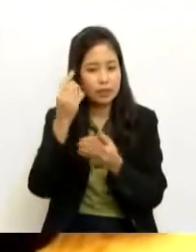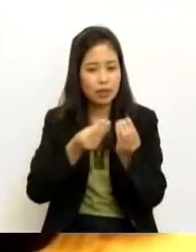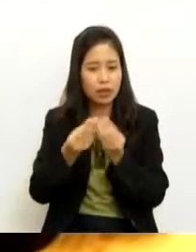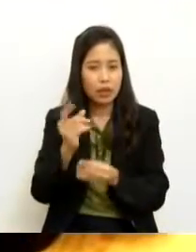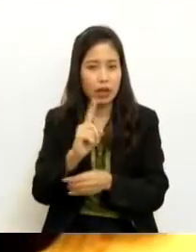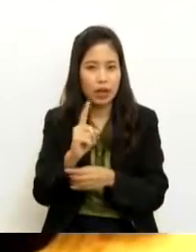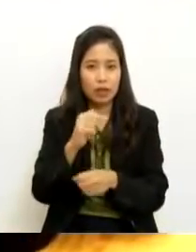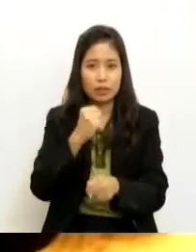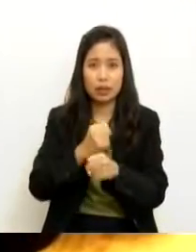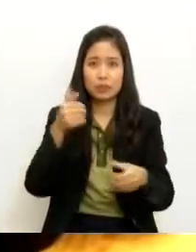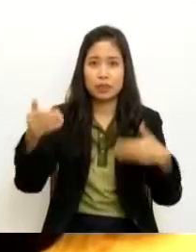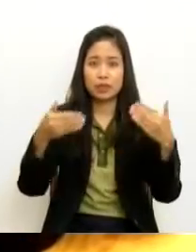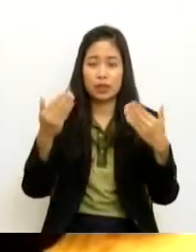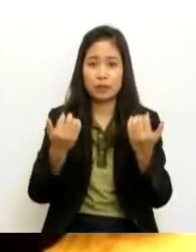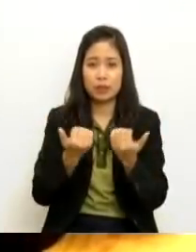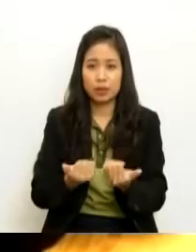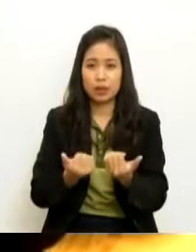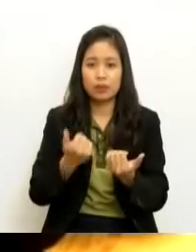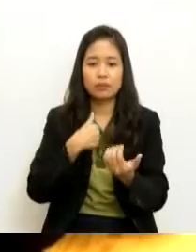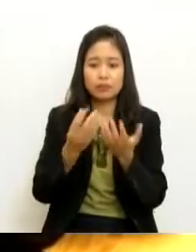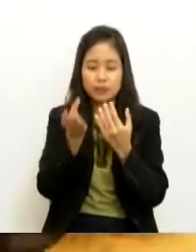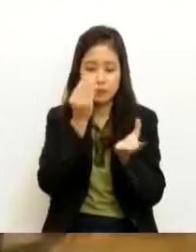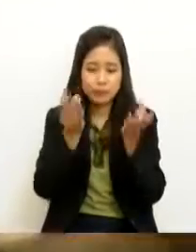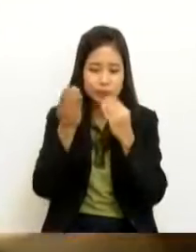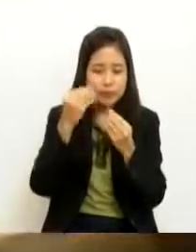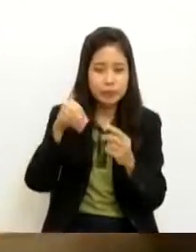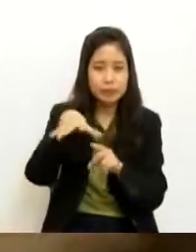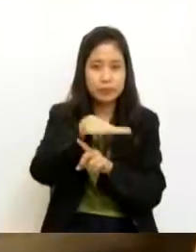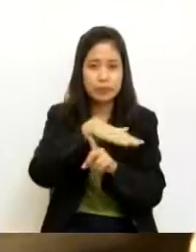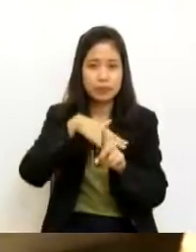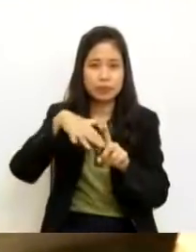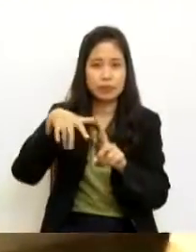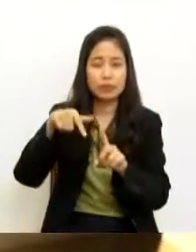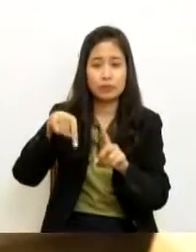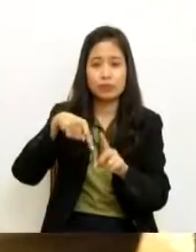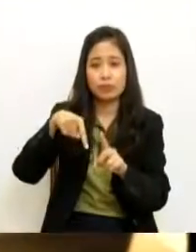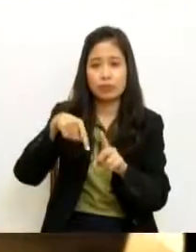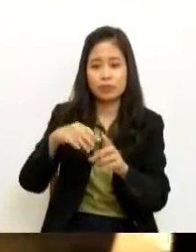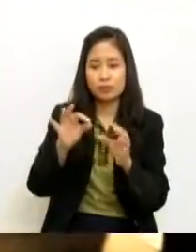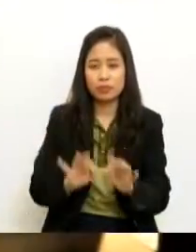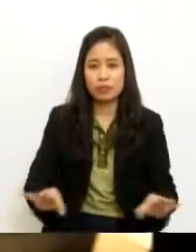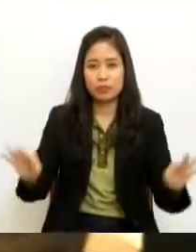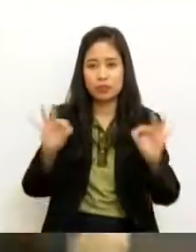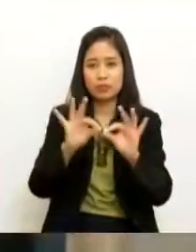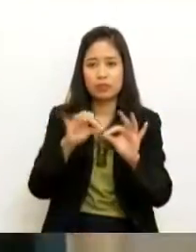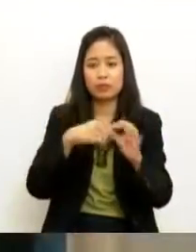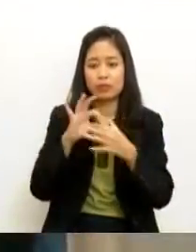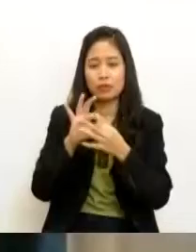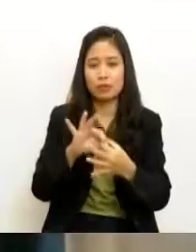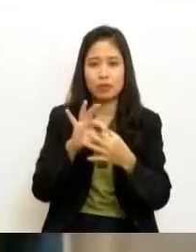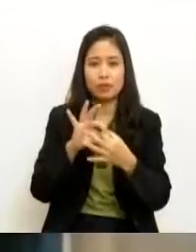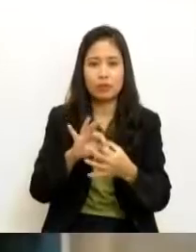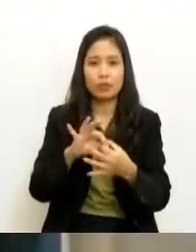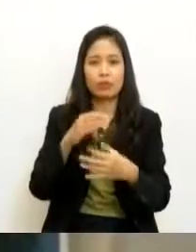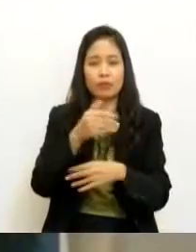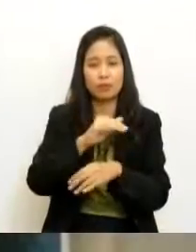ทำกิจกรรมในครั้งนี้เป็นการเรียนรู้เรื่องสิ่งแวดล้อมซึ่งสิ่งเหล่านี้มีความสำคัญและเกี่ยวข้องกับชาติเราม